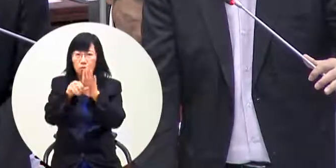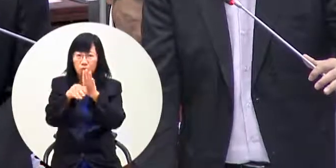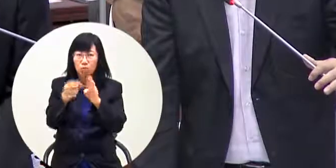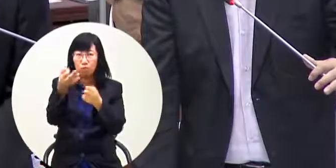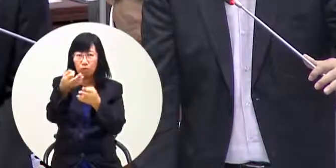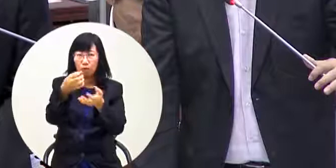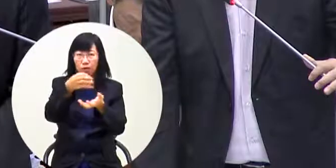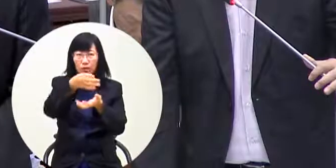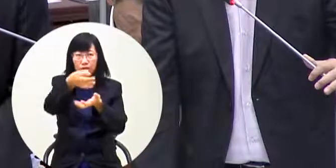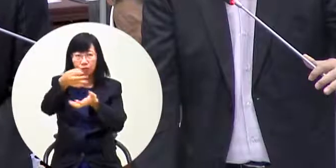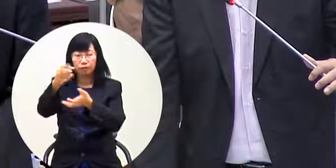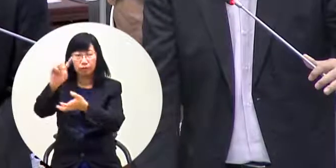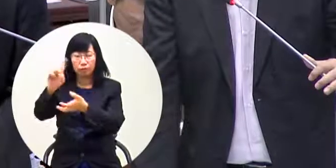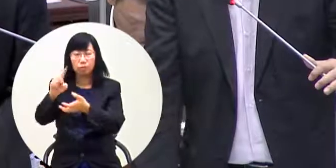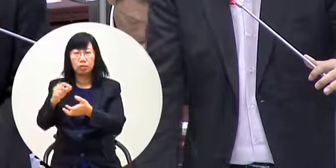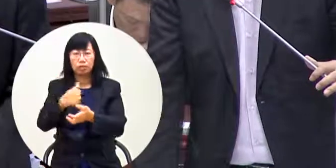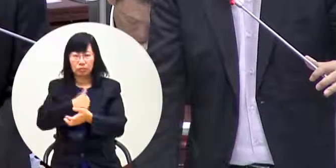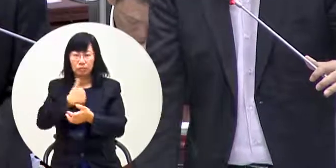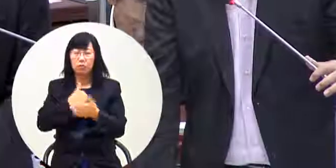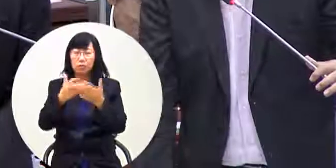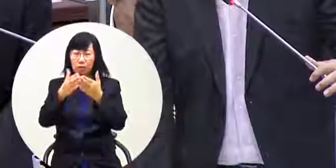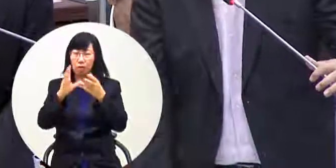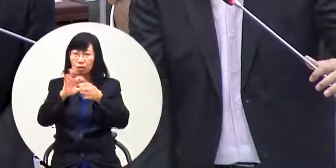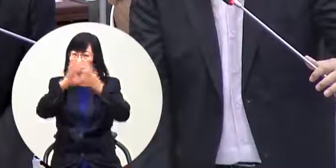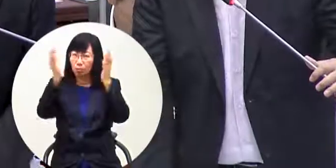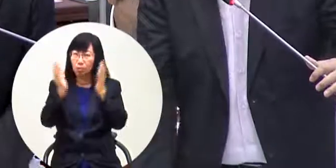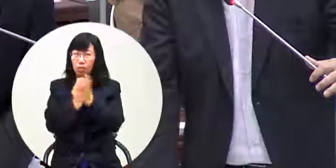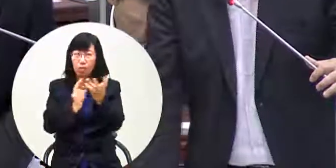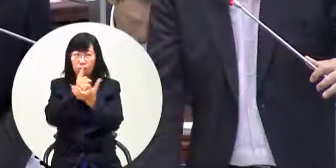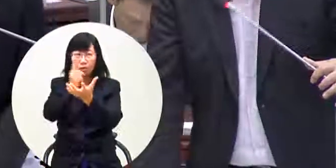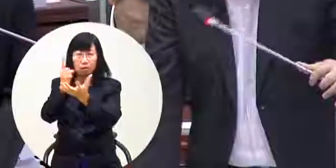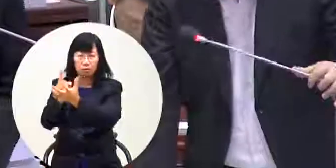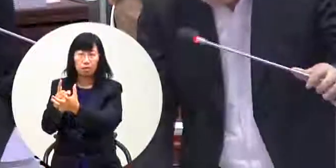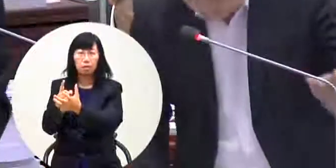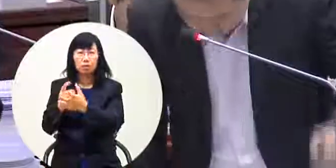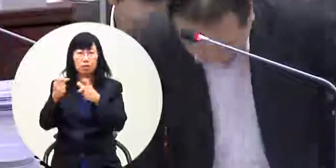这一个参与公共事务的人一起去努力。以上跟郑议员做这样的一